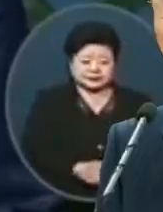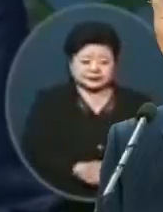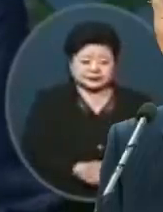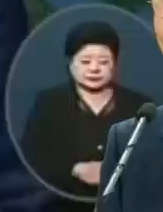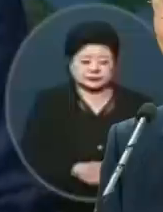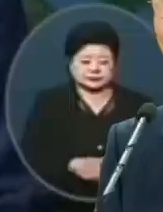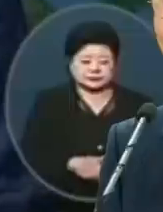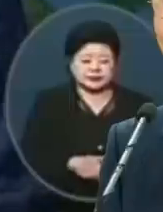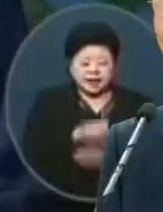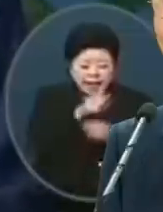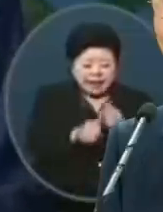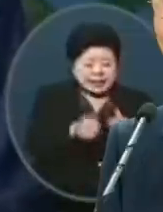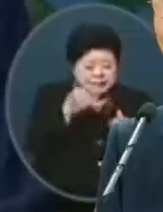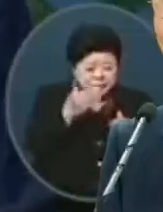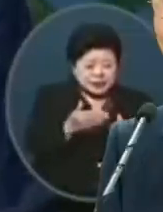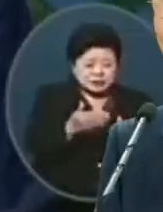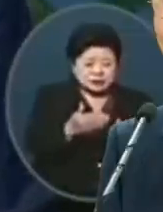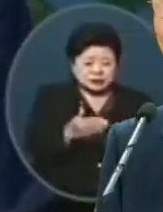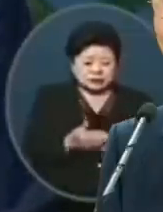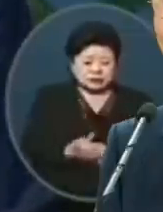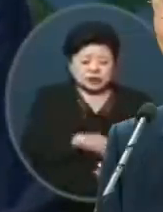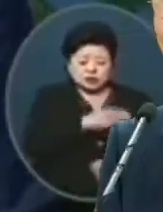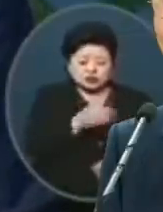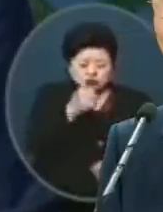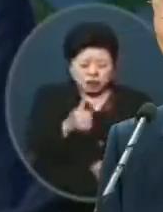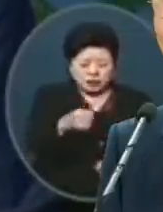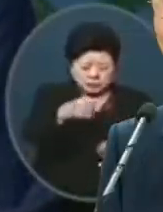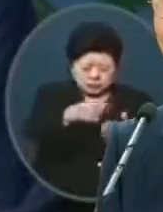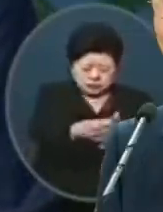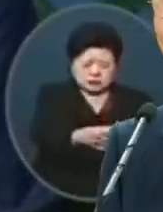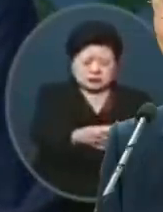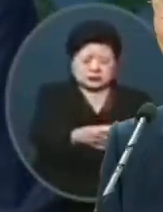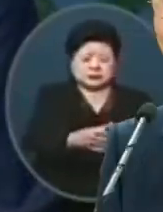절대 주권자인 하나님이 정해놓은 것을